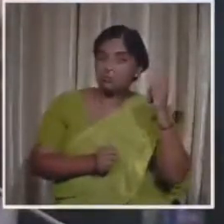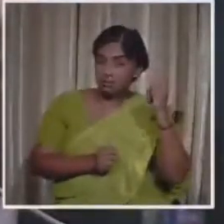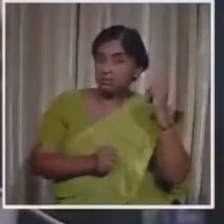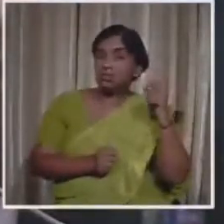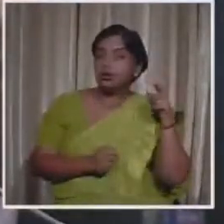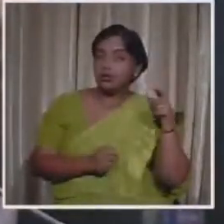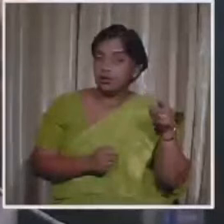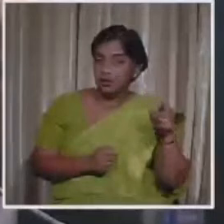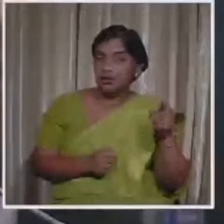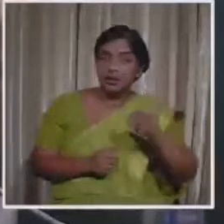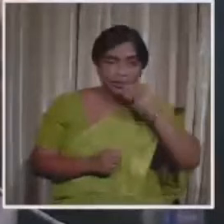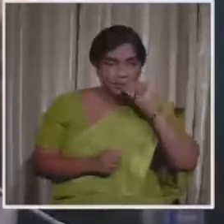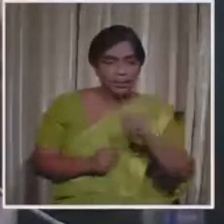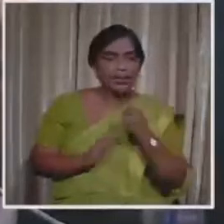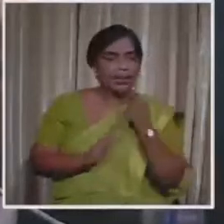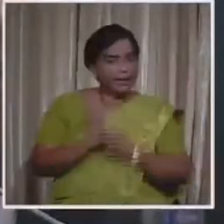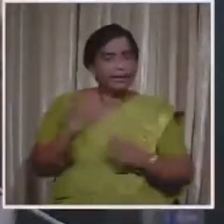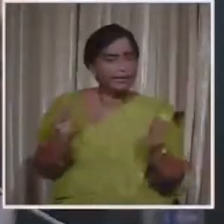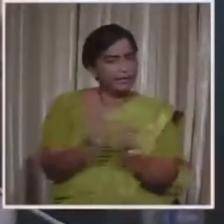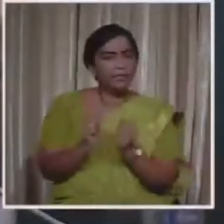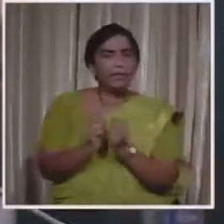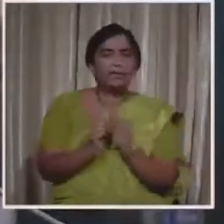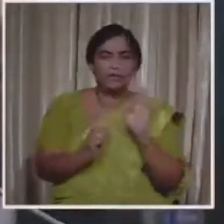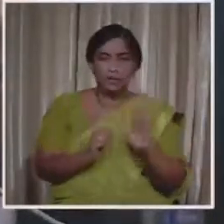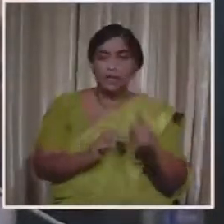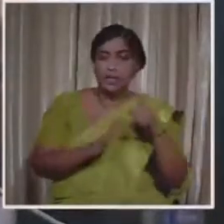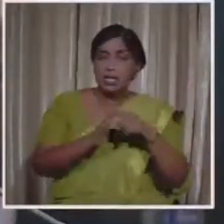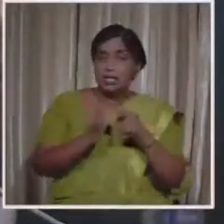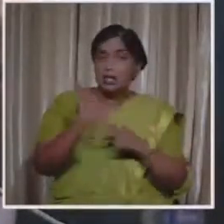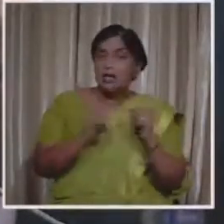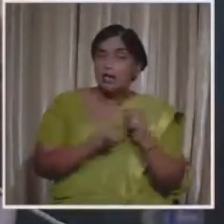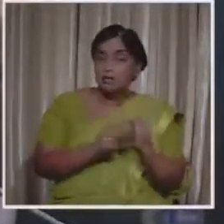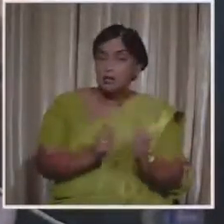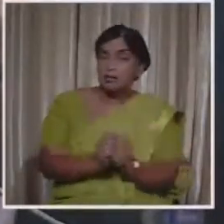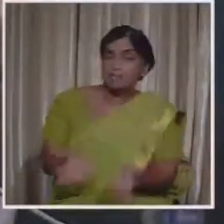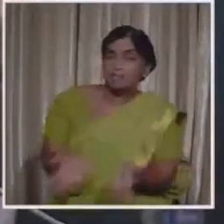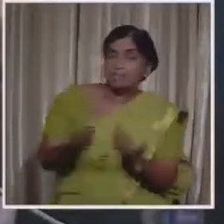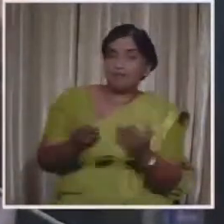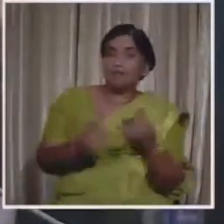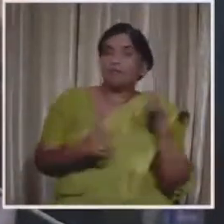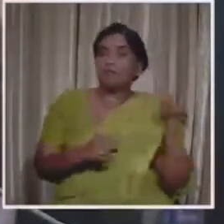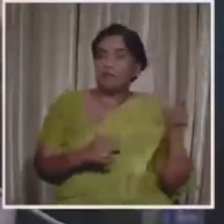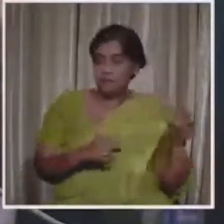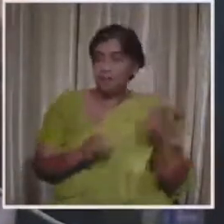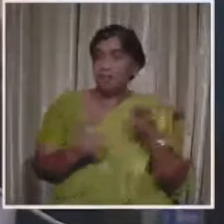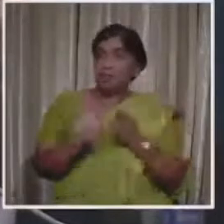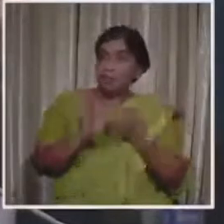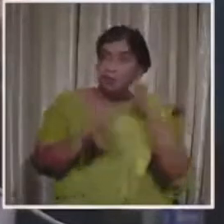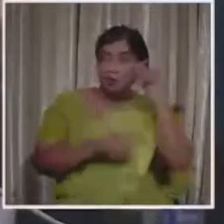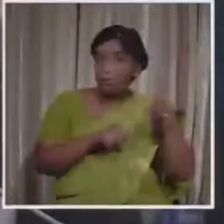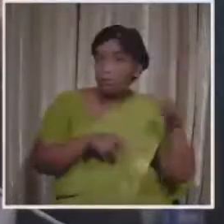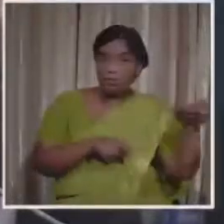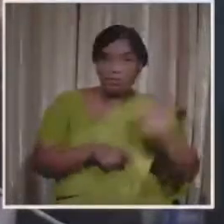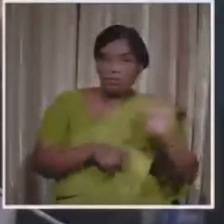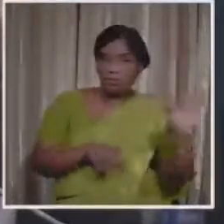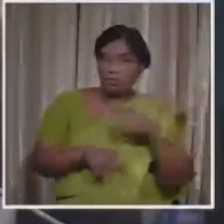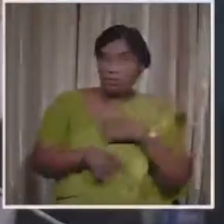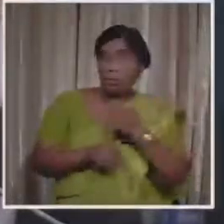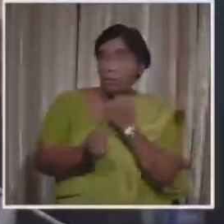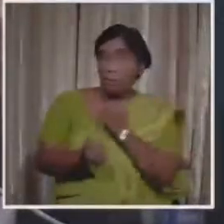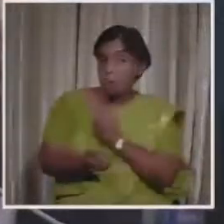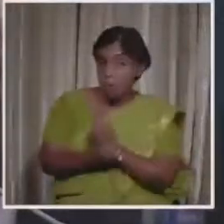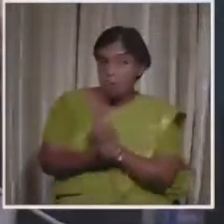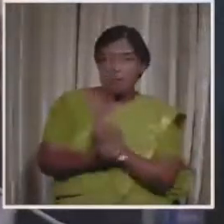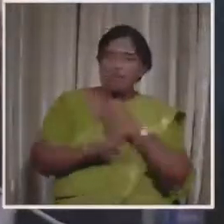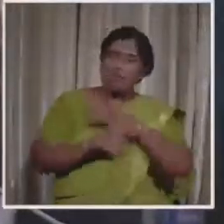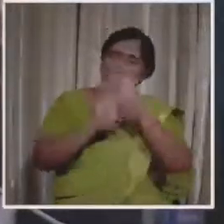ස්ථානාධිපතිතුමාට අනිවාර්යෙන් නීතිය කරන්න ඕන. මොකද අර ජනතා වික්ති පෙරමුණේ උසගැන්වීම මත ආපු ඒ තරුණයන්ට වඩා මං බලාපොරොත්තු වෙනවා දැන් මට නැති